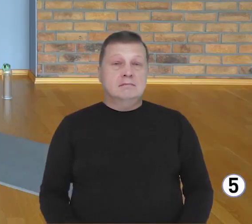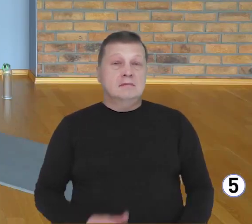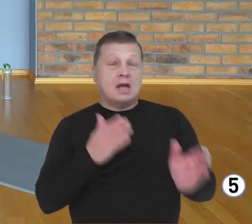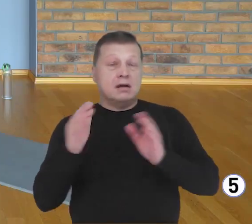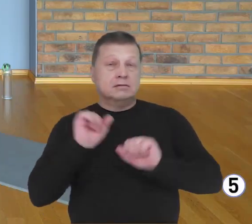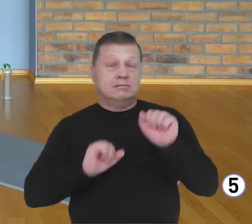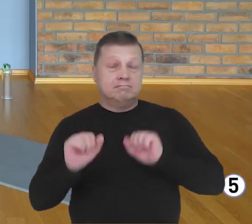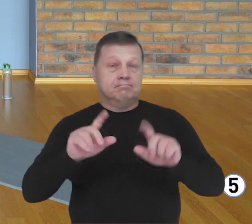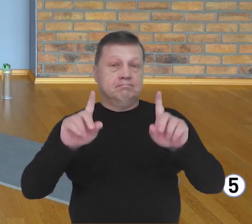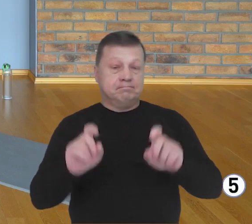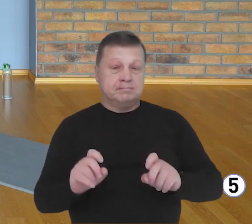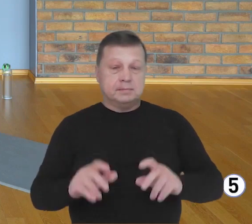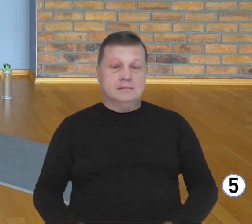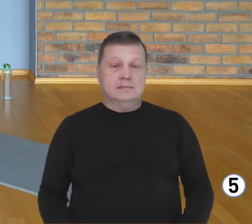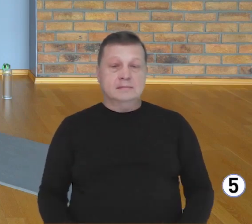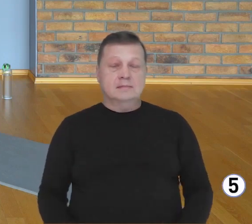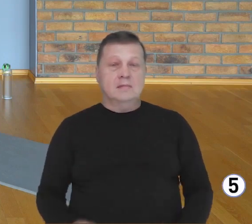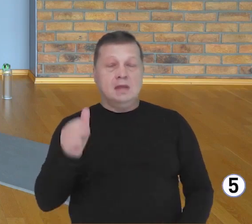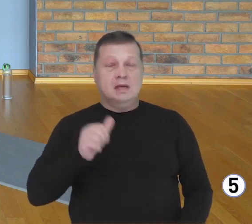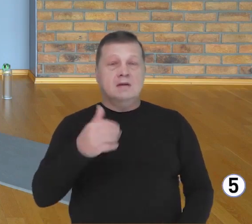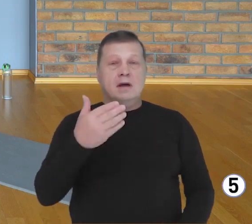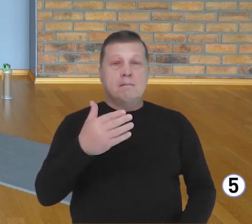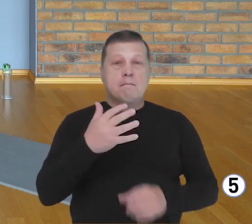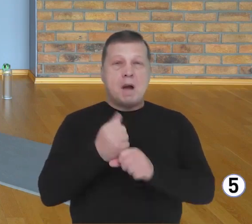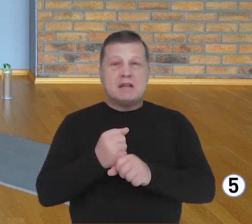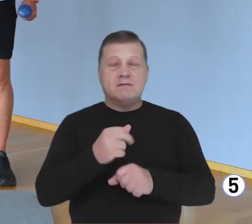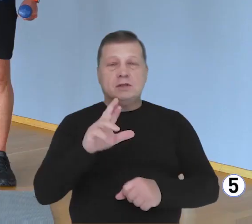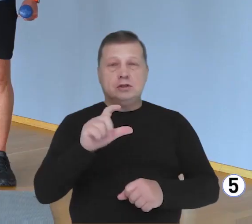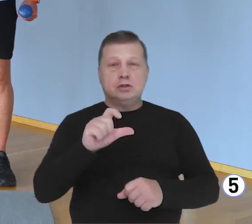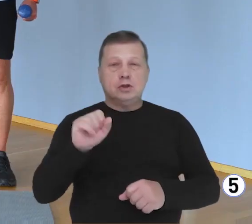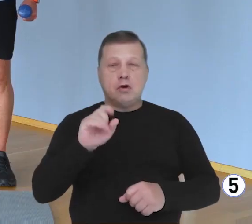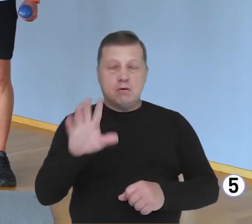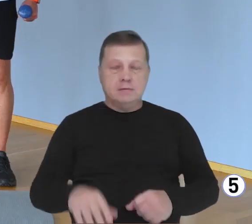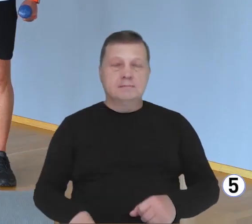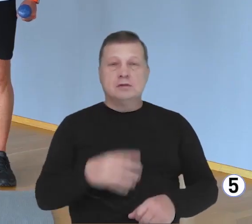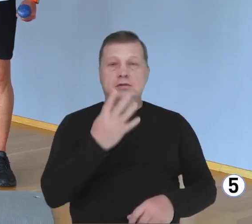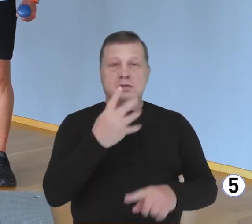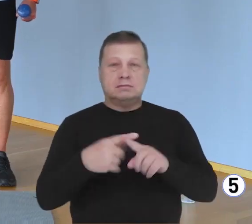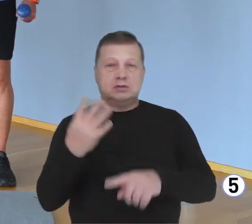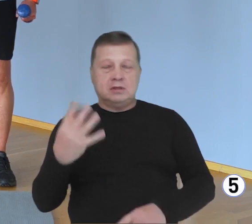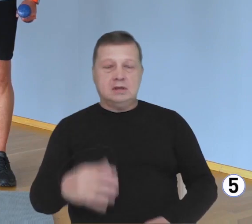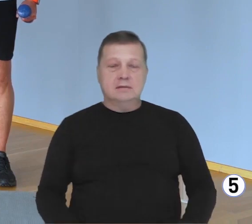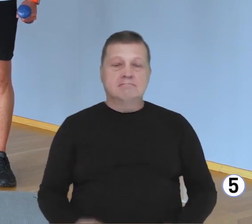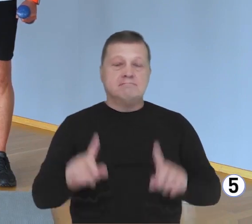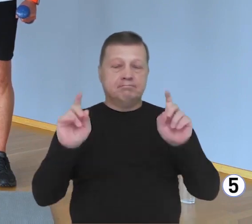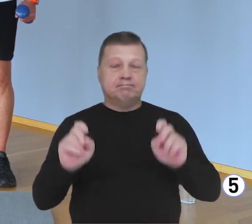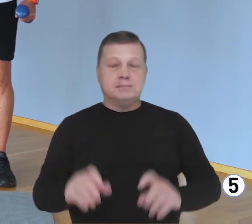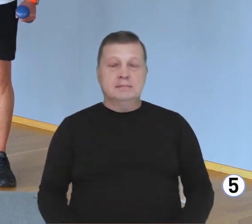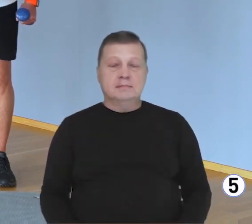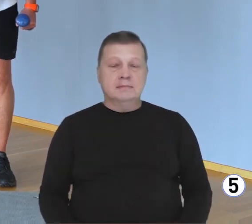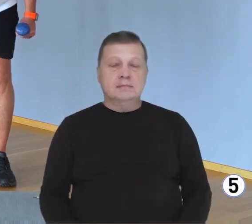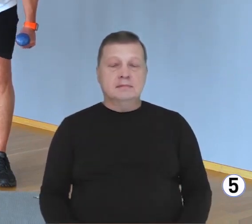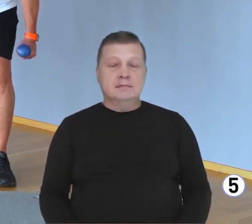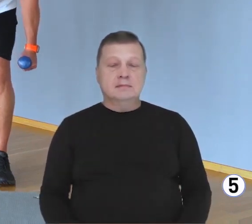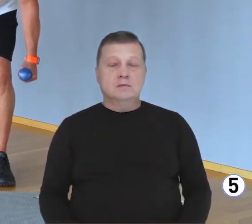Zaczynamy kolejne ćwiczenie. Ćwiczenie martwy ciąg. W rozkładzie tempa 4 na 4 zaczynamy i